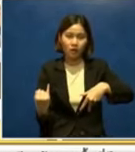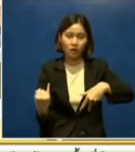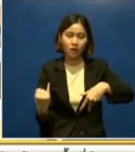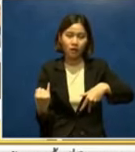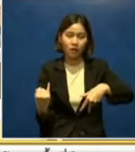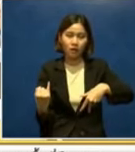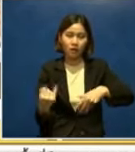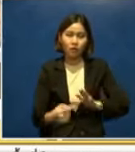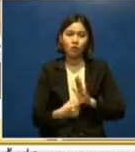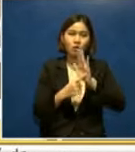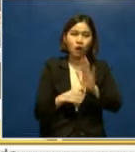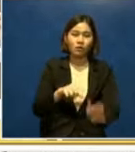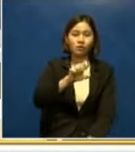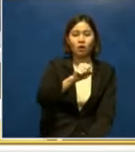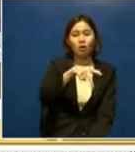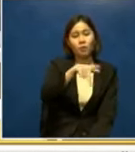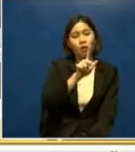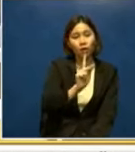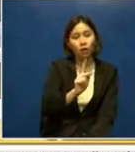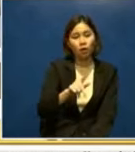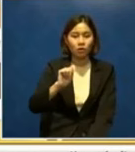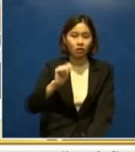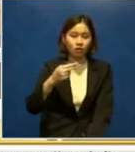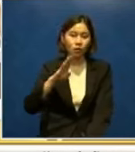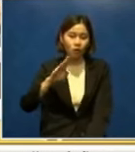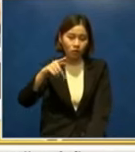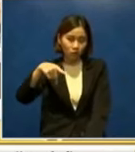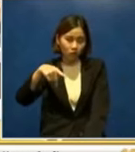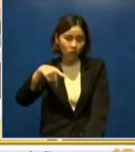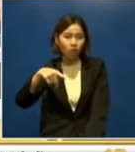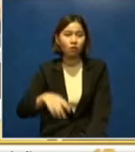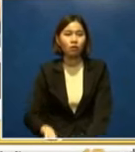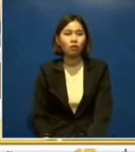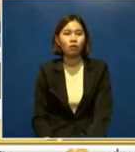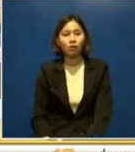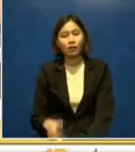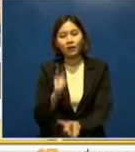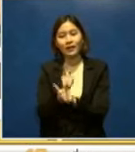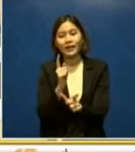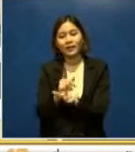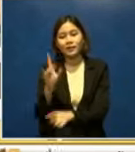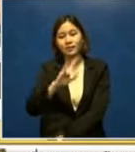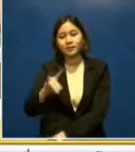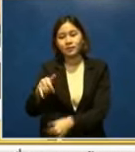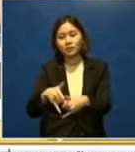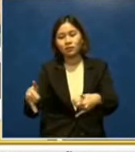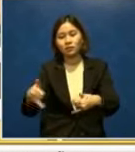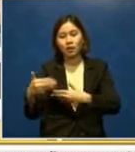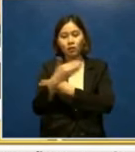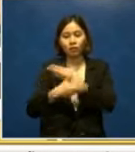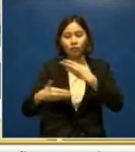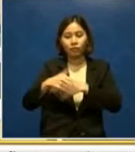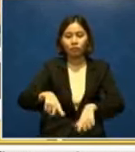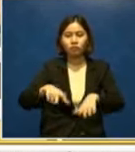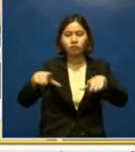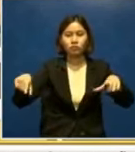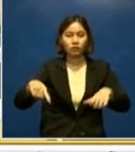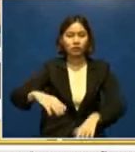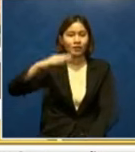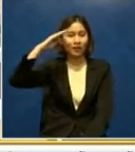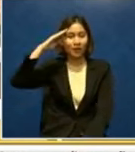ไม่ว่าจะเป็นสปกพบทราชพัสดุทุ่งเลี้ยงสัตว์ที่รถไฟที่